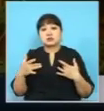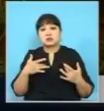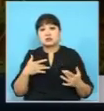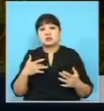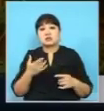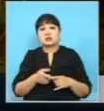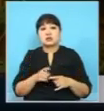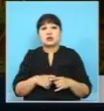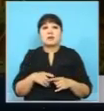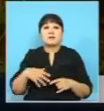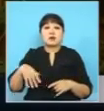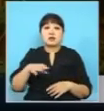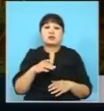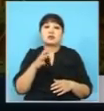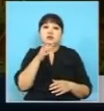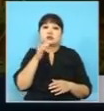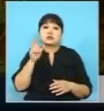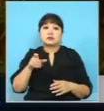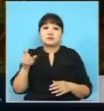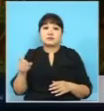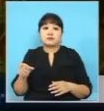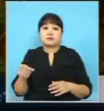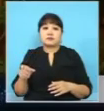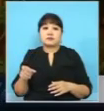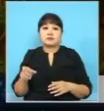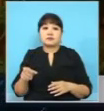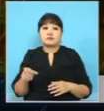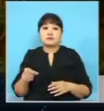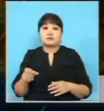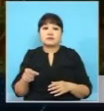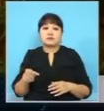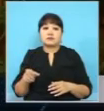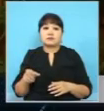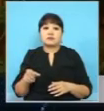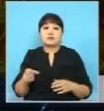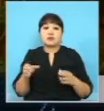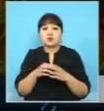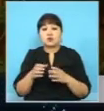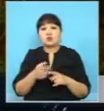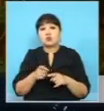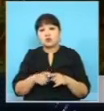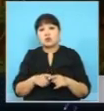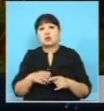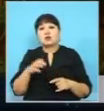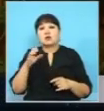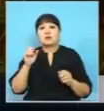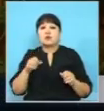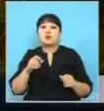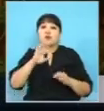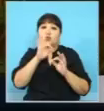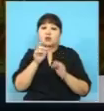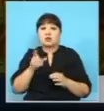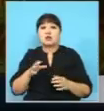театрға әртістерін емес, барлық келіп жатқан Қазақстанның театрының ұжымдарына, олардың өкілдеріне, өнер